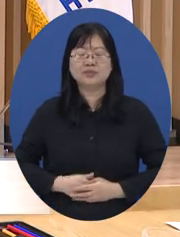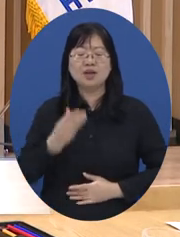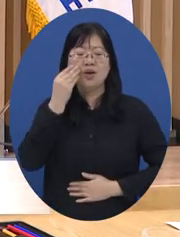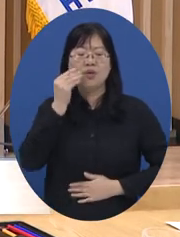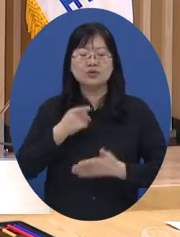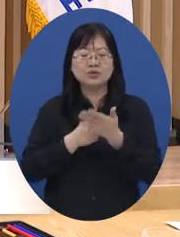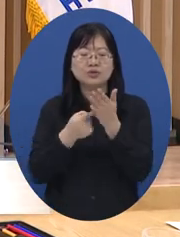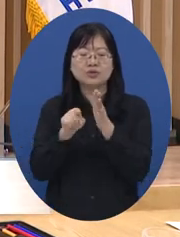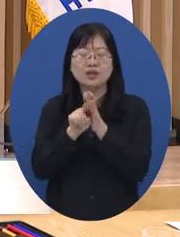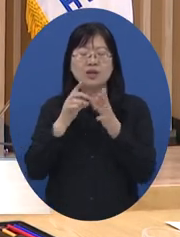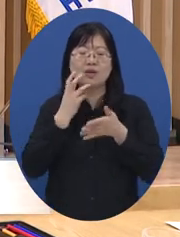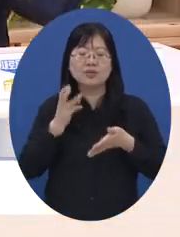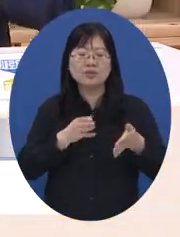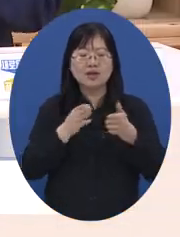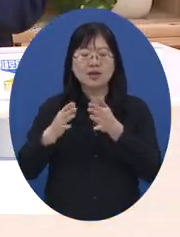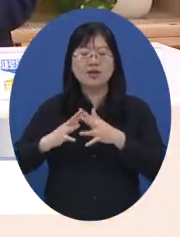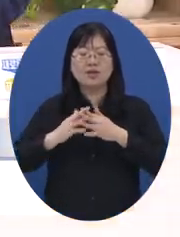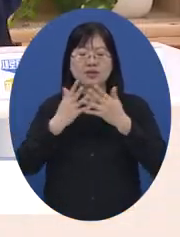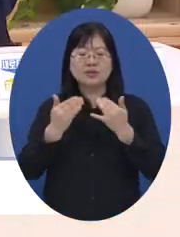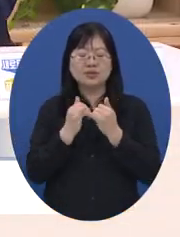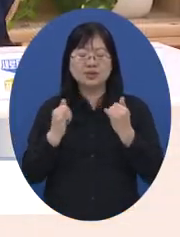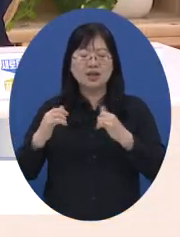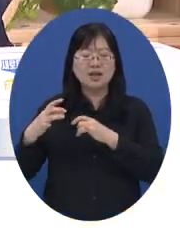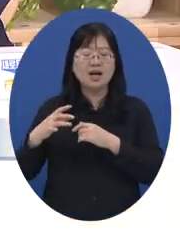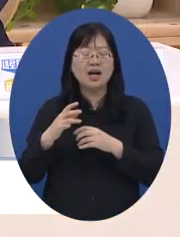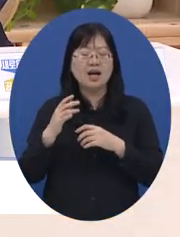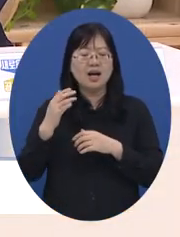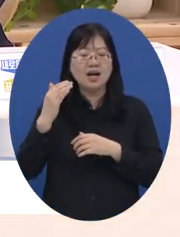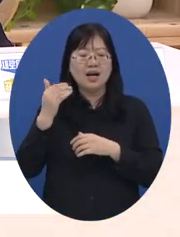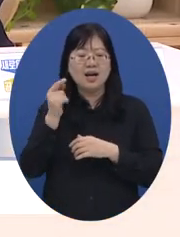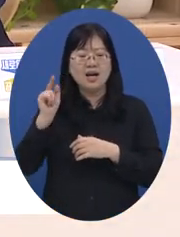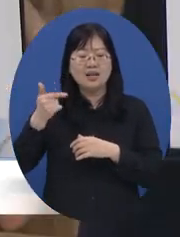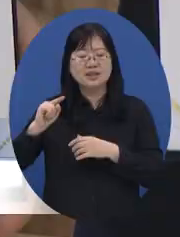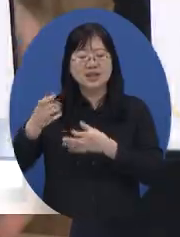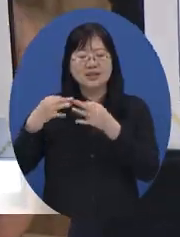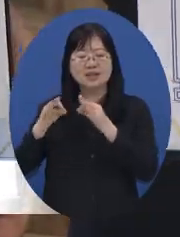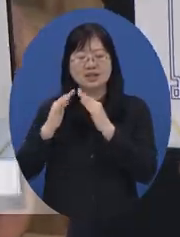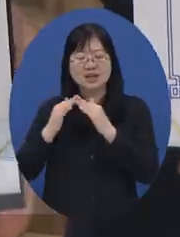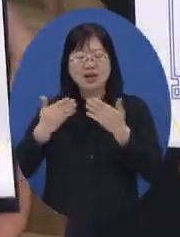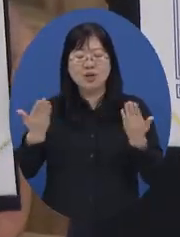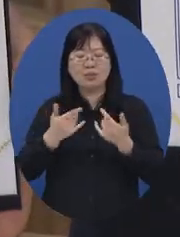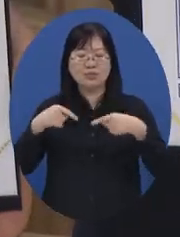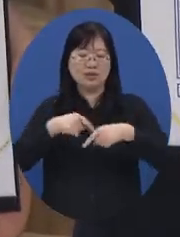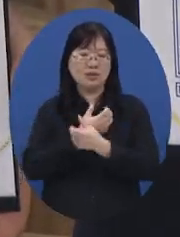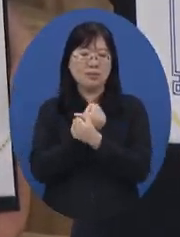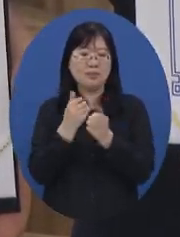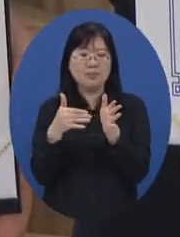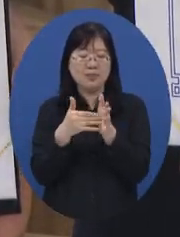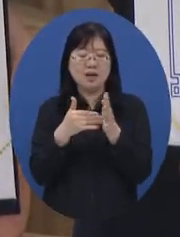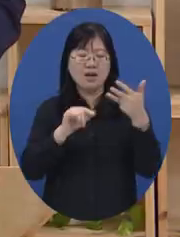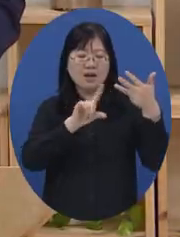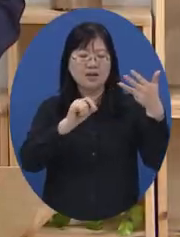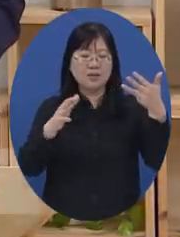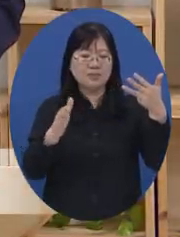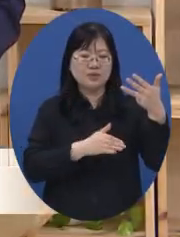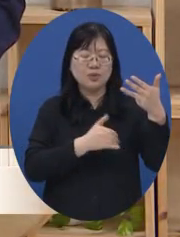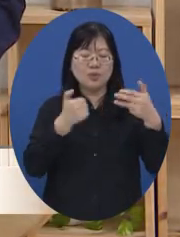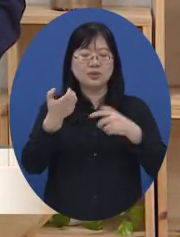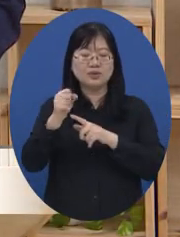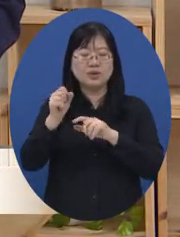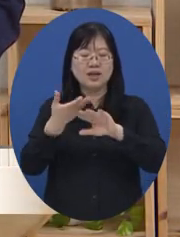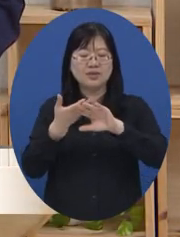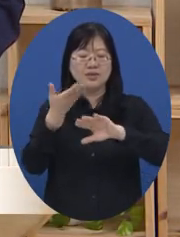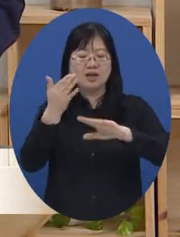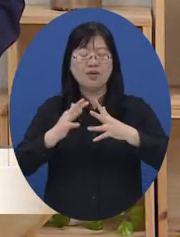원활한 추진을 위해 경기도는 건설 근로자 공제회, 하나은행과 업무 협약을 체결했습니다. 도는 8월부터 도내 50억 원 이상